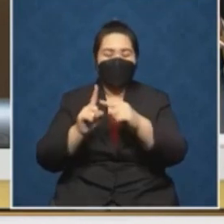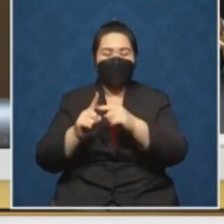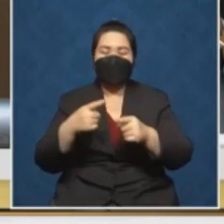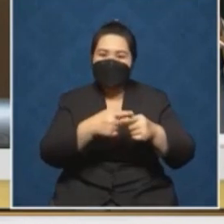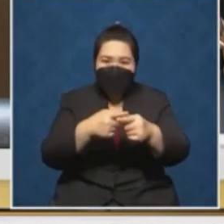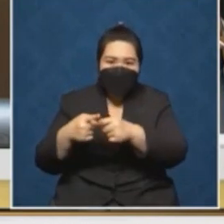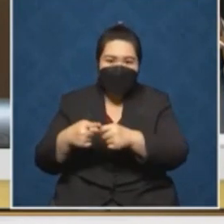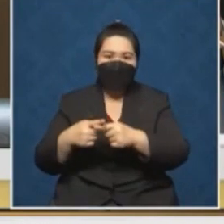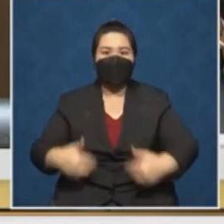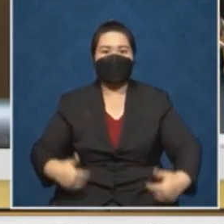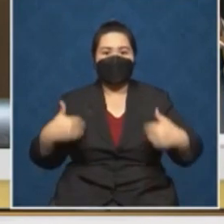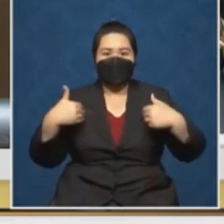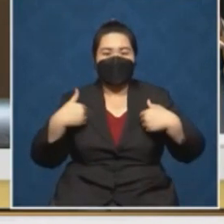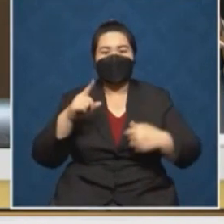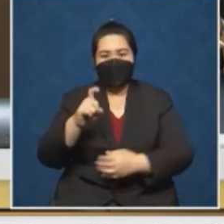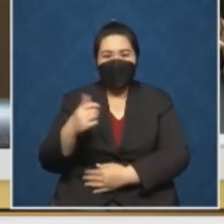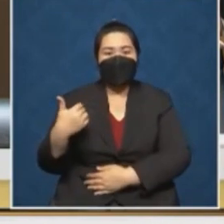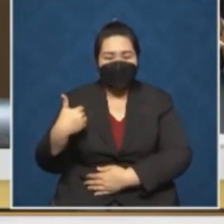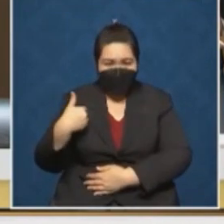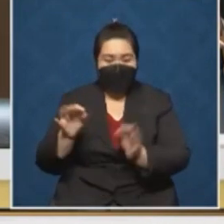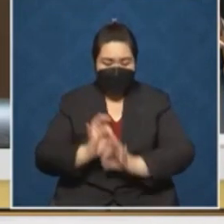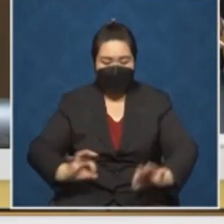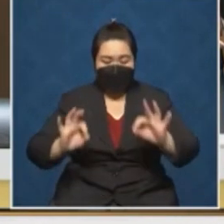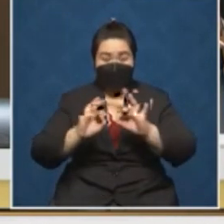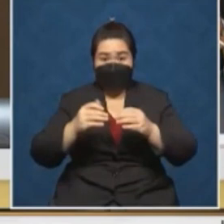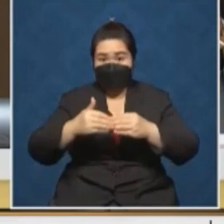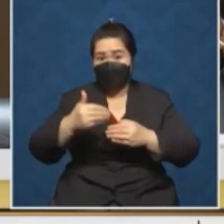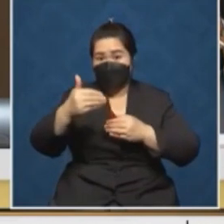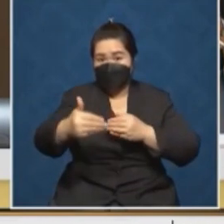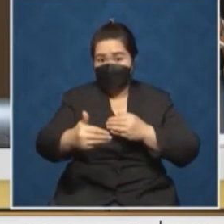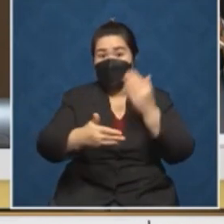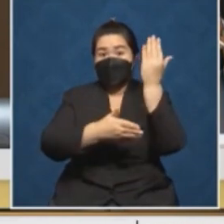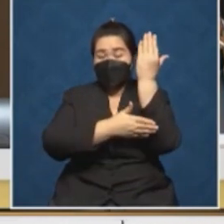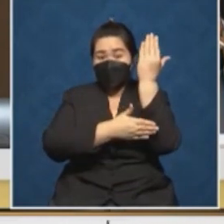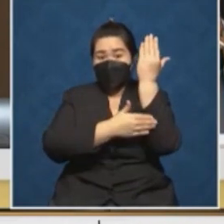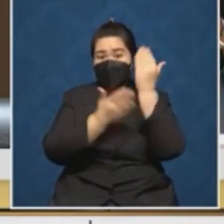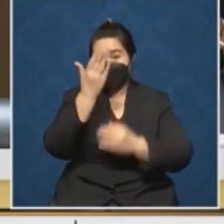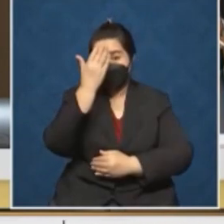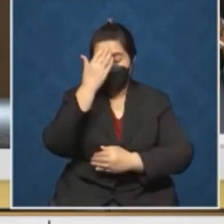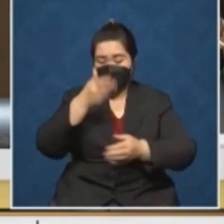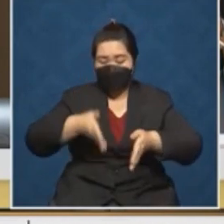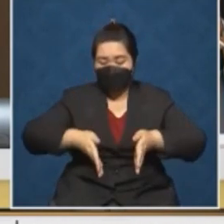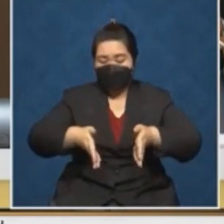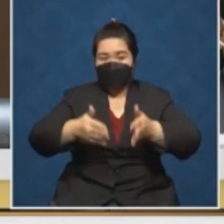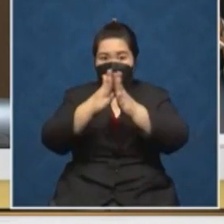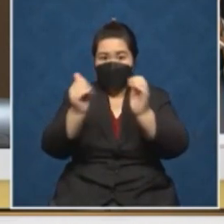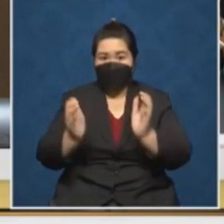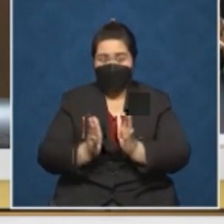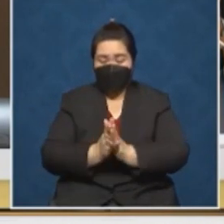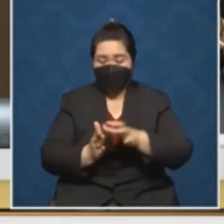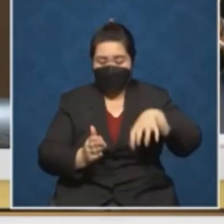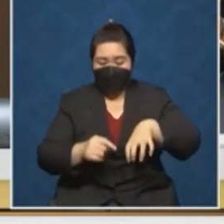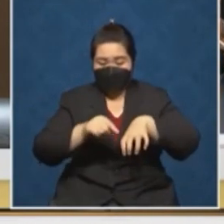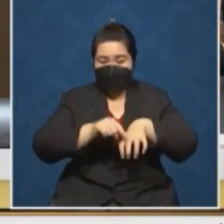หรือเสียชีวิตโดยเฉพาะช่วงที่1ตั้งแต่ปากทางสายไม้ตาราชบุหลวงไปถึงวัดคูสลอดและช่วงที่